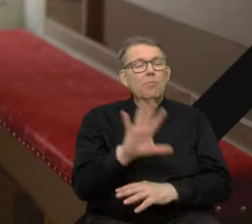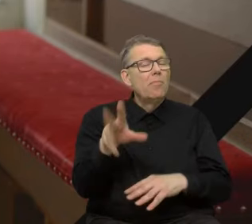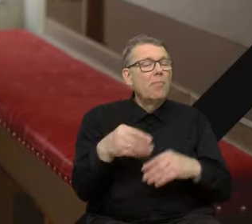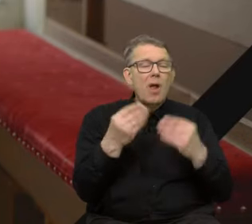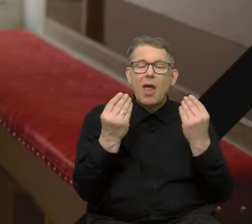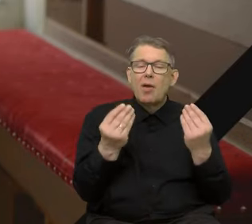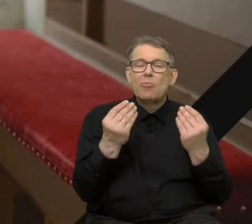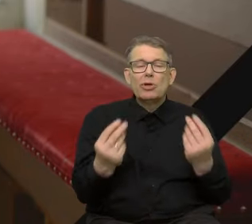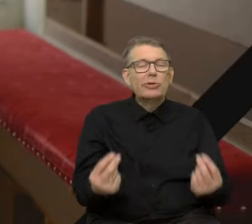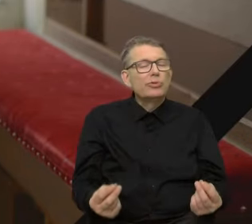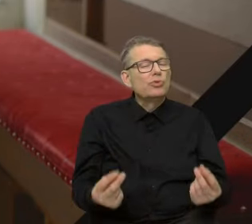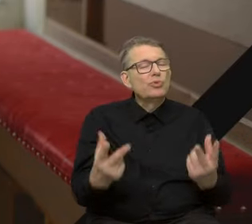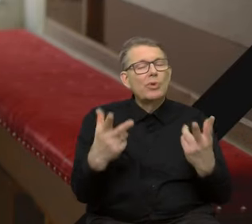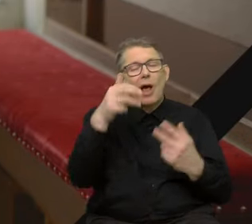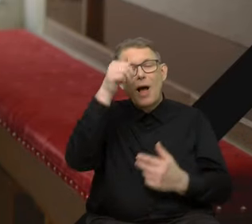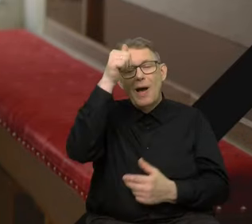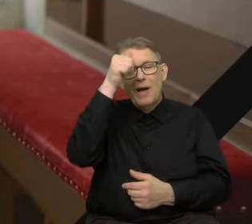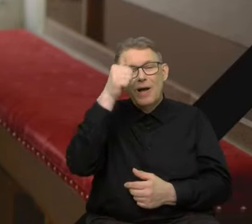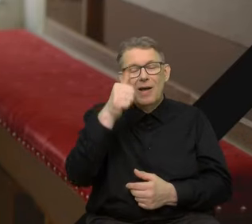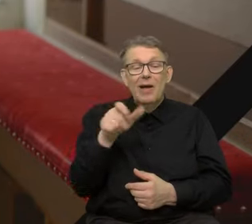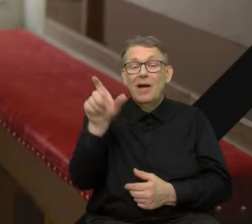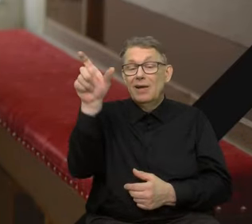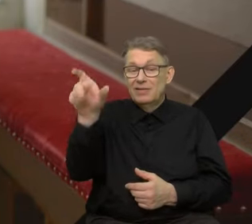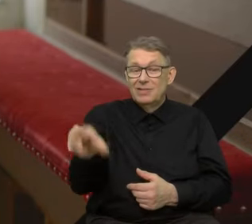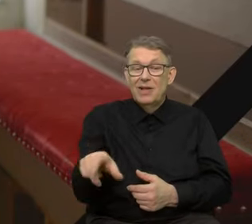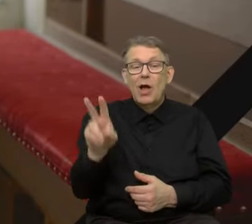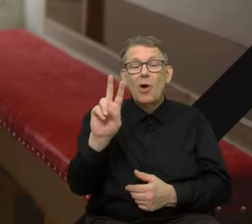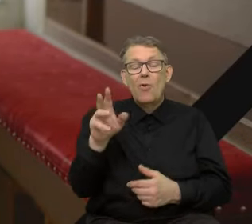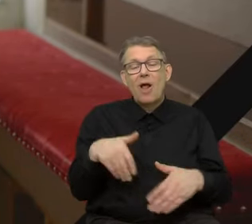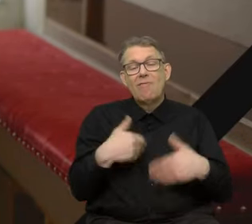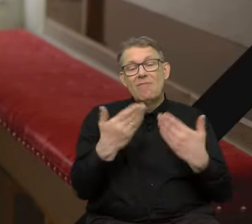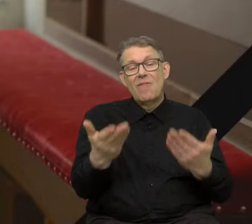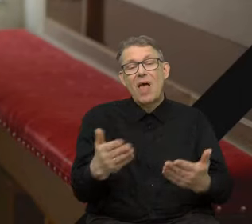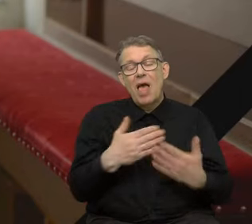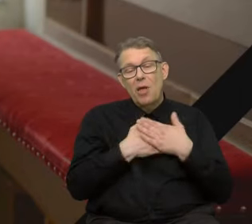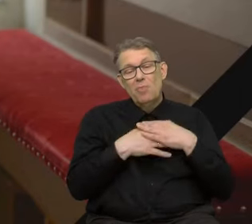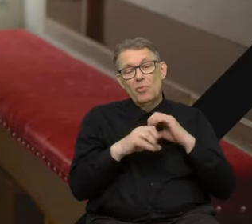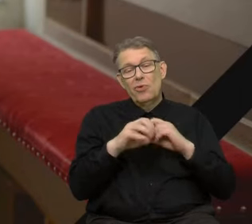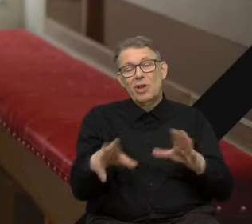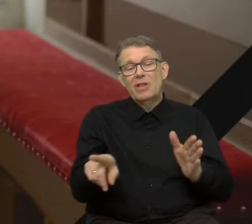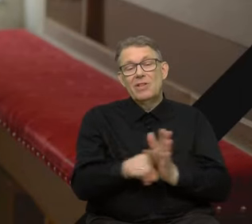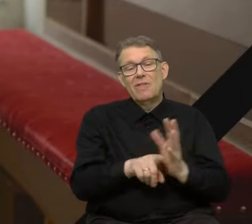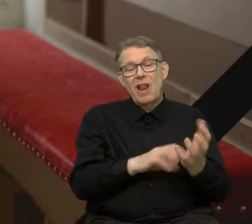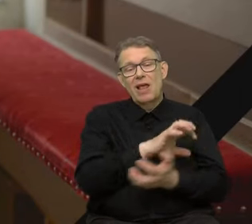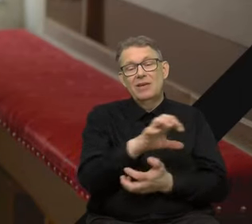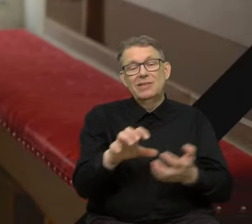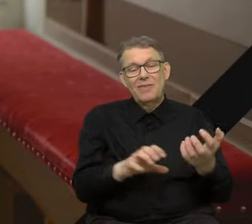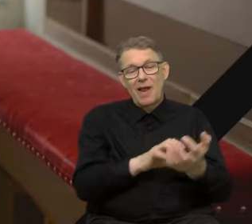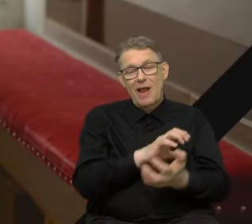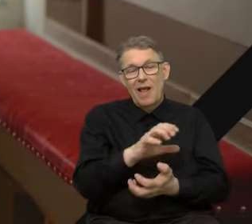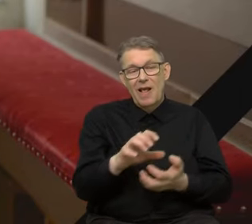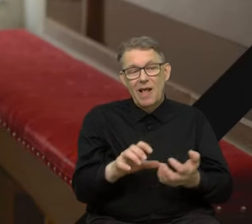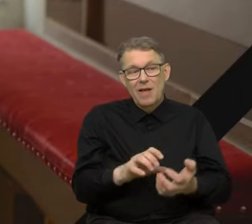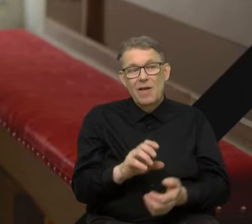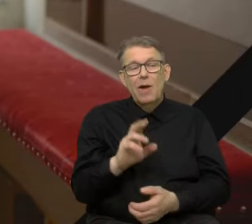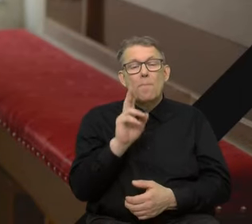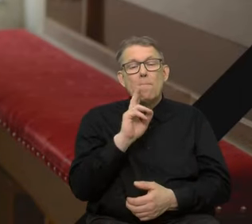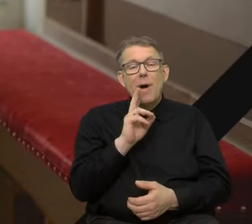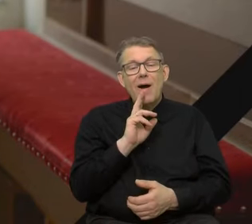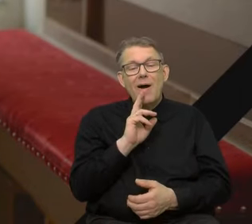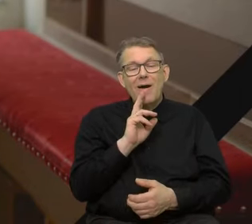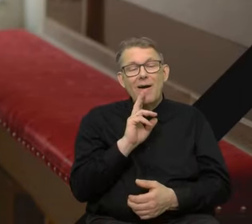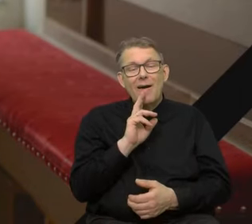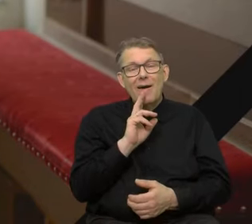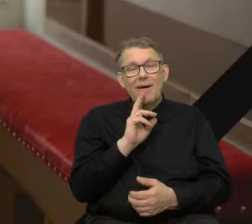Przepiękna, cudowna nazwa tej, która dała miłosierdzie światu. Matka